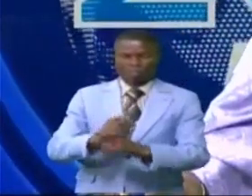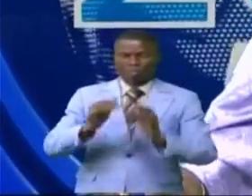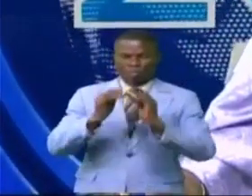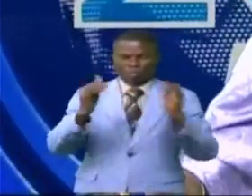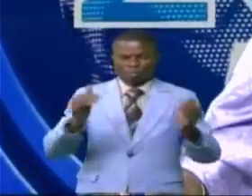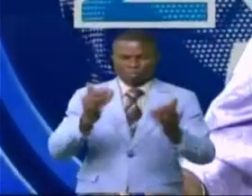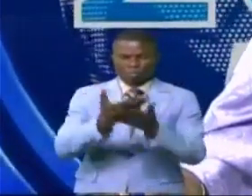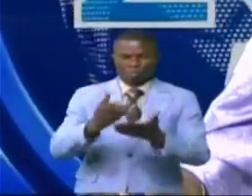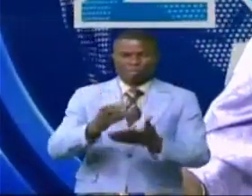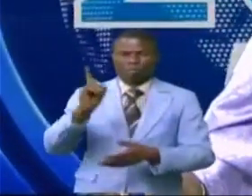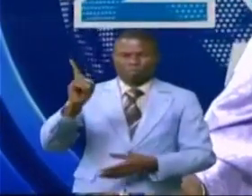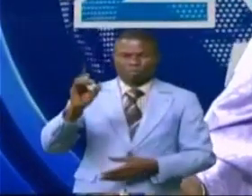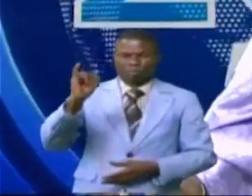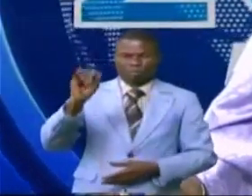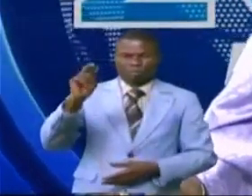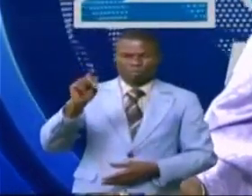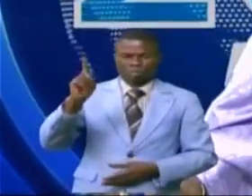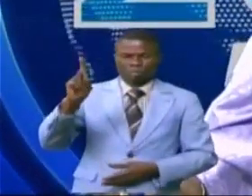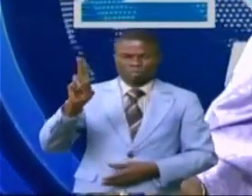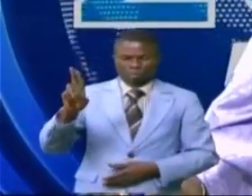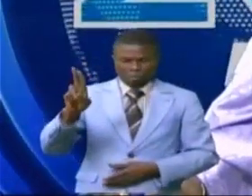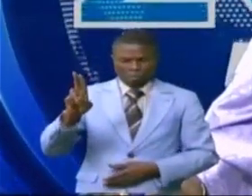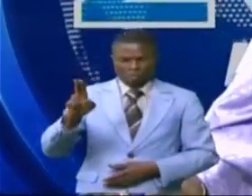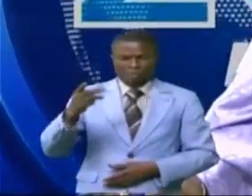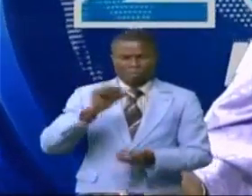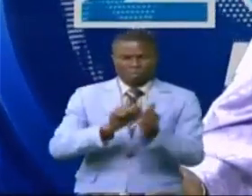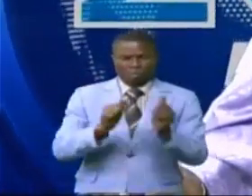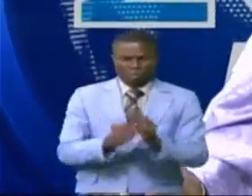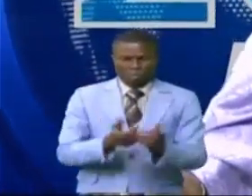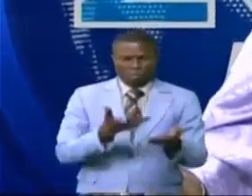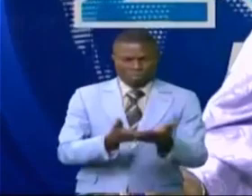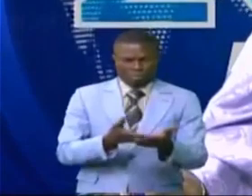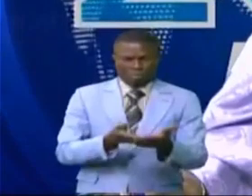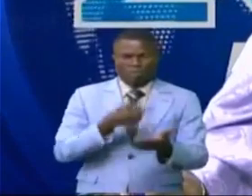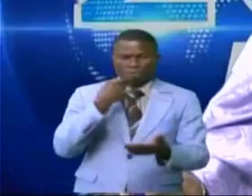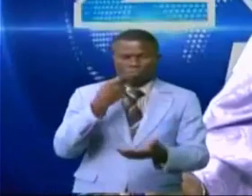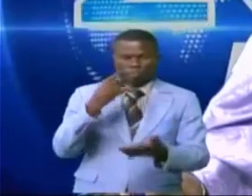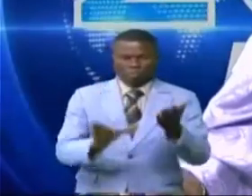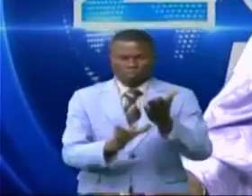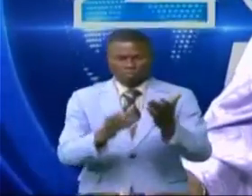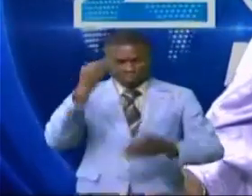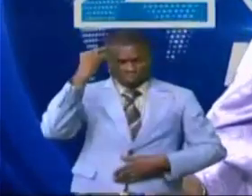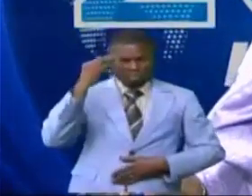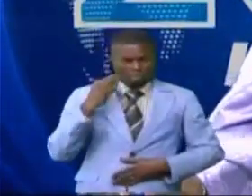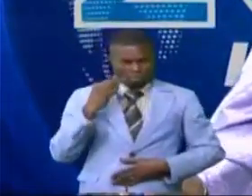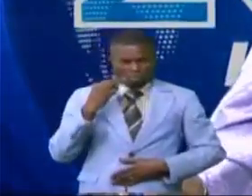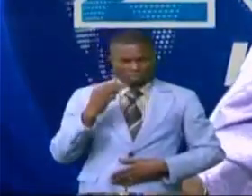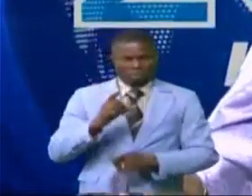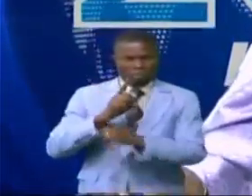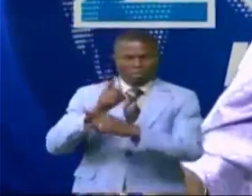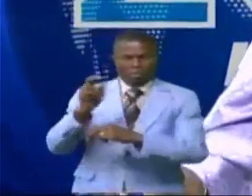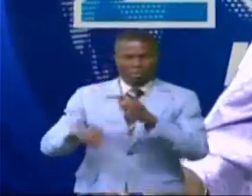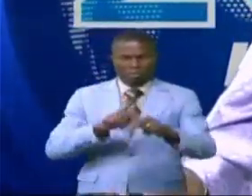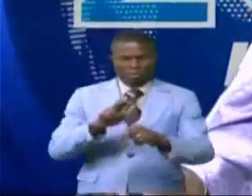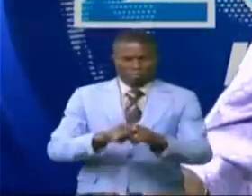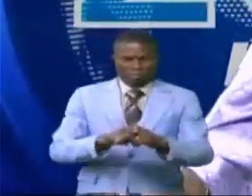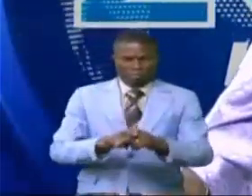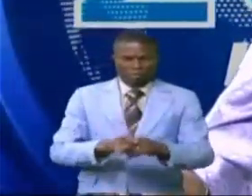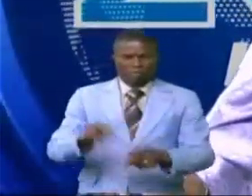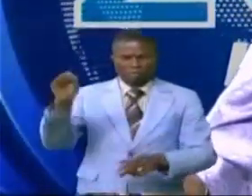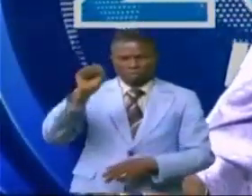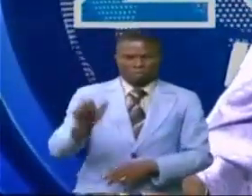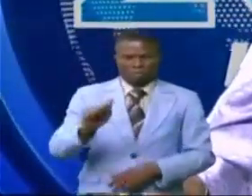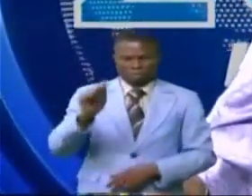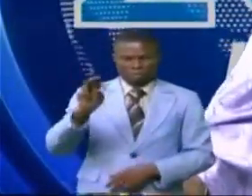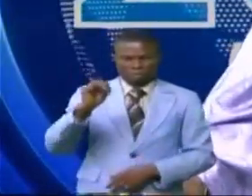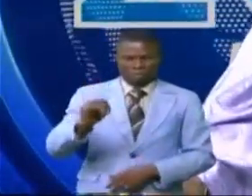à Kindu dans le Maniema. Cette question a mis autour d'une même table le vice-ministre de la Défense nationale, Sami Adoubango, et